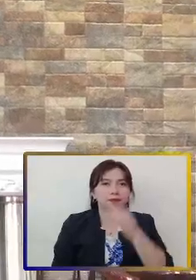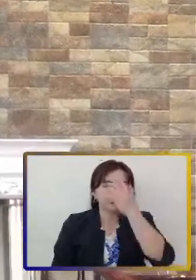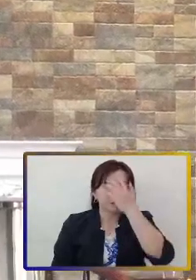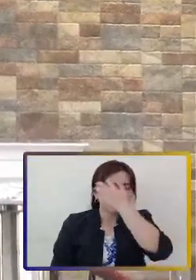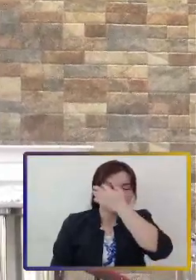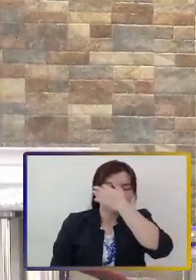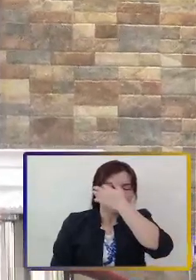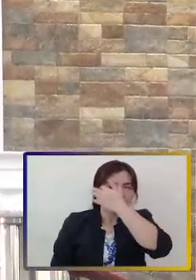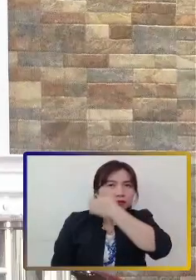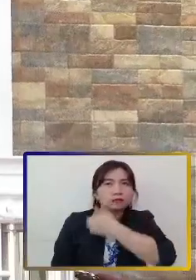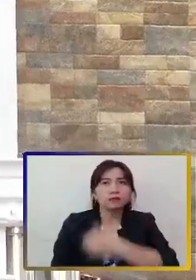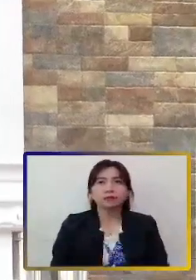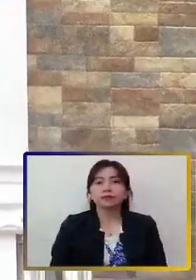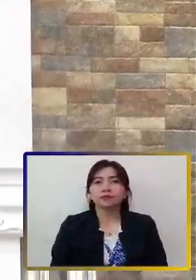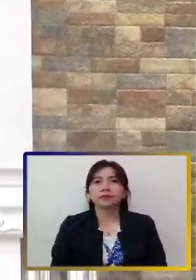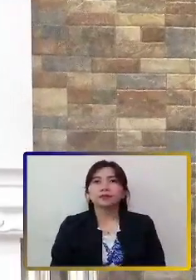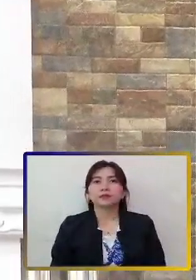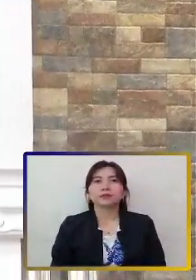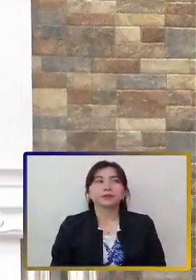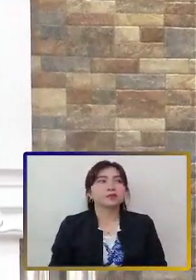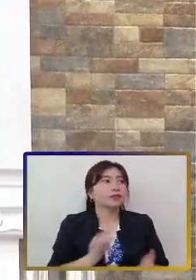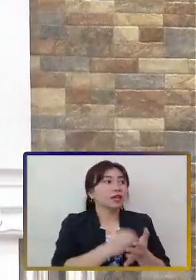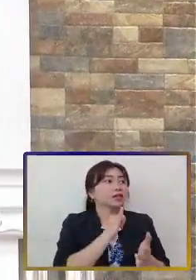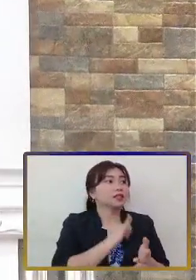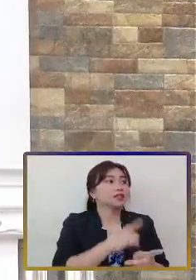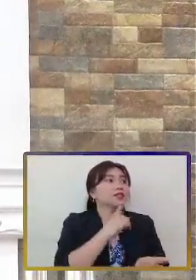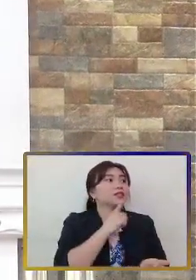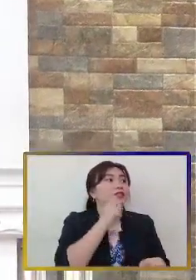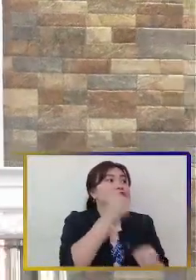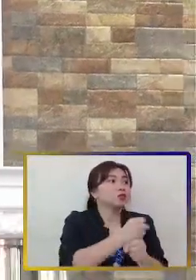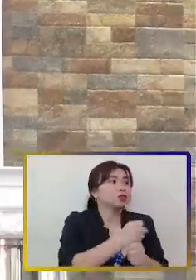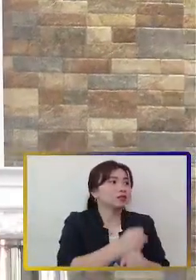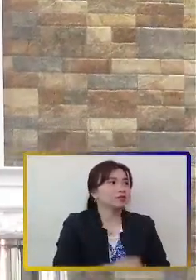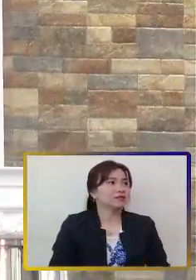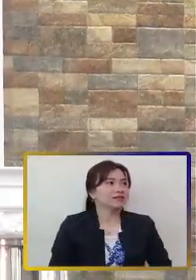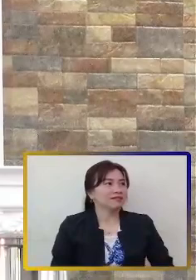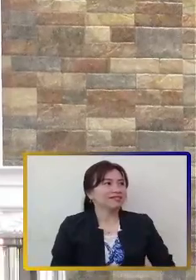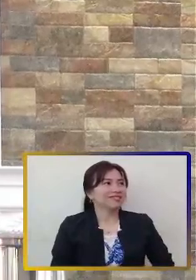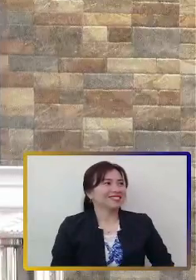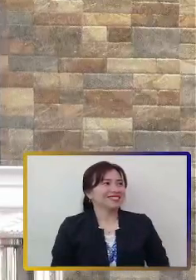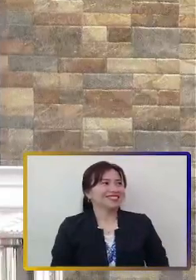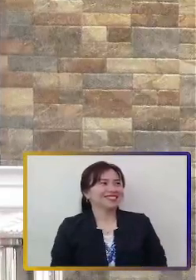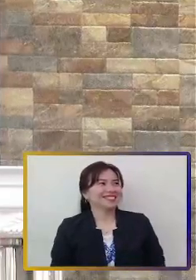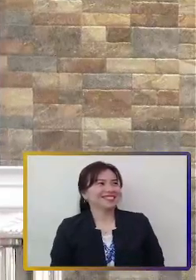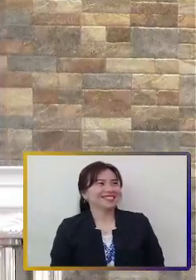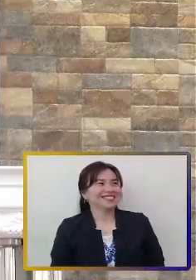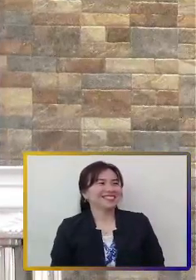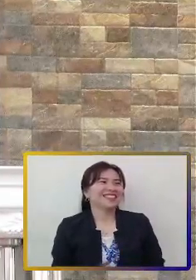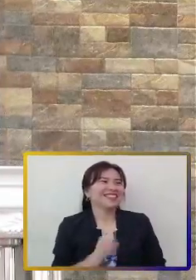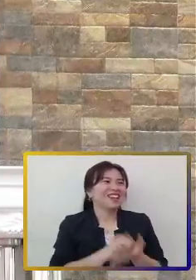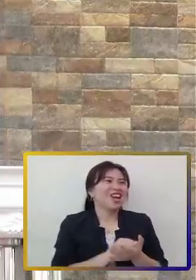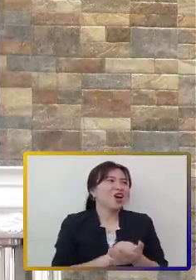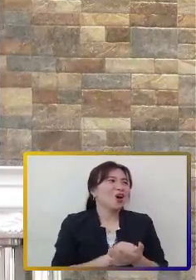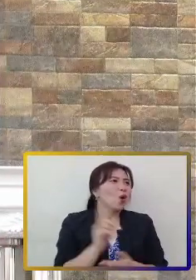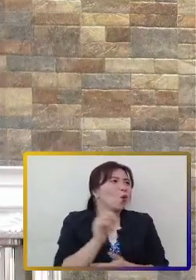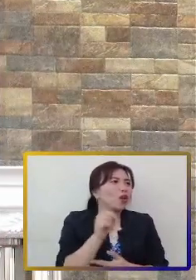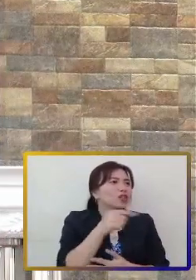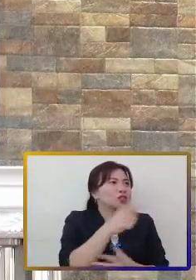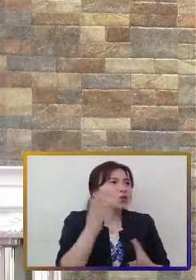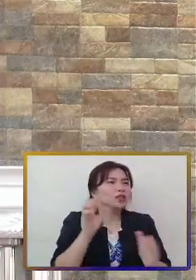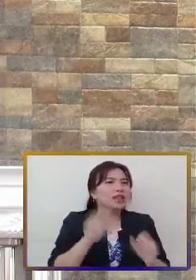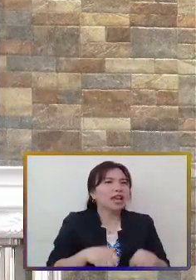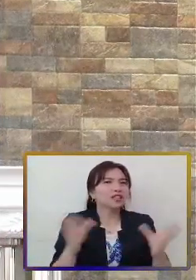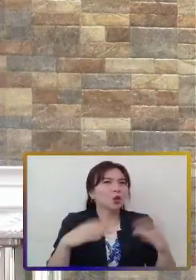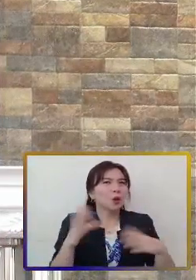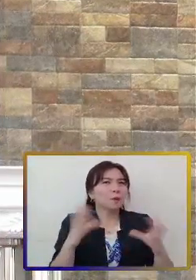also that's certain expectation Anong anong itatapat natin diyan